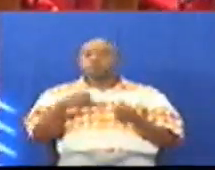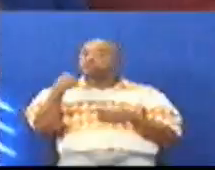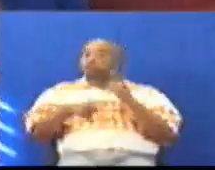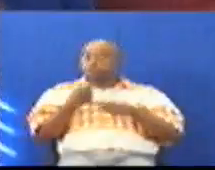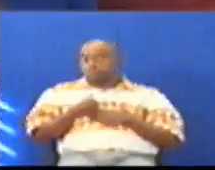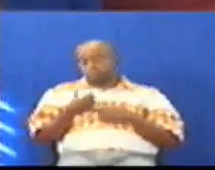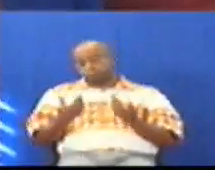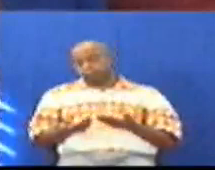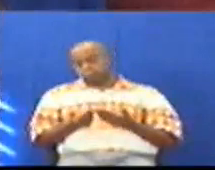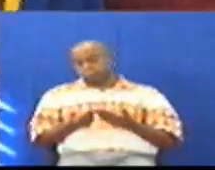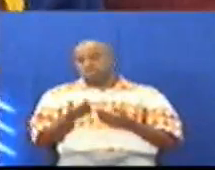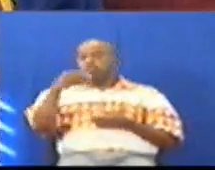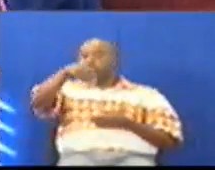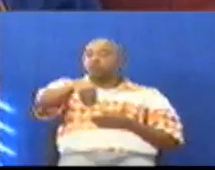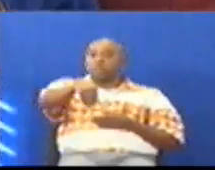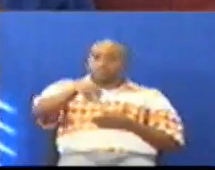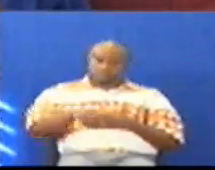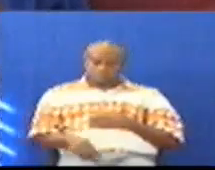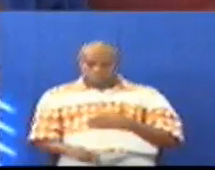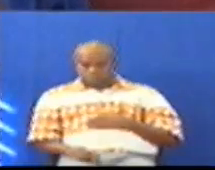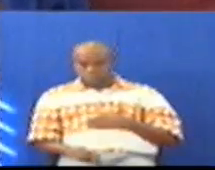kura. Nimeshakuita Mheshimiwa Mwane Mchemba,